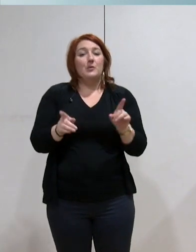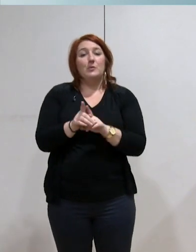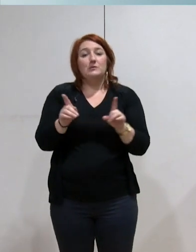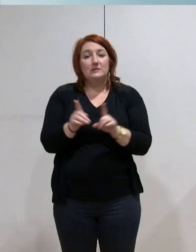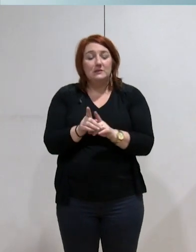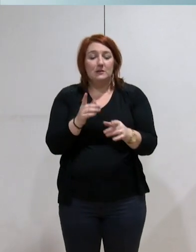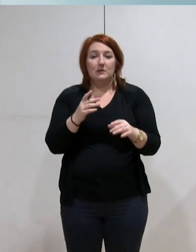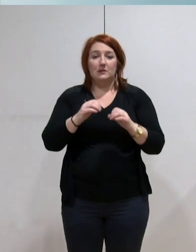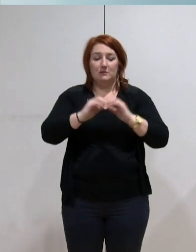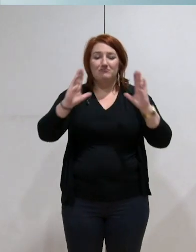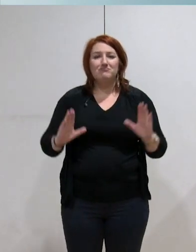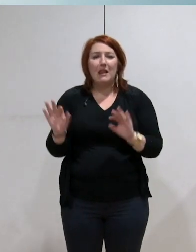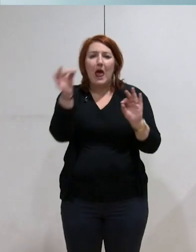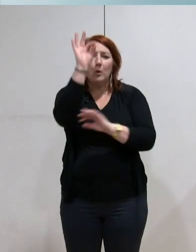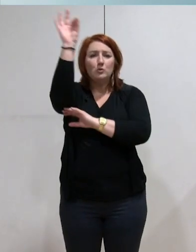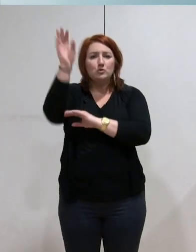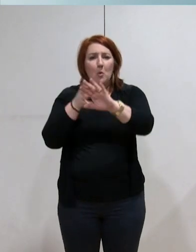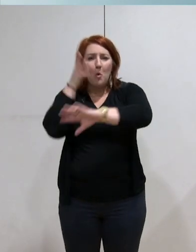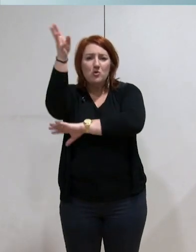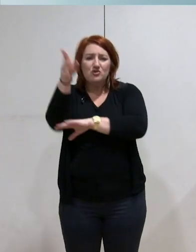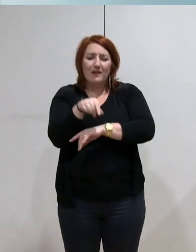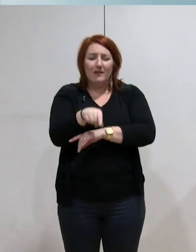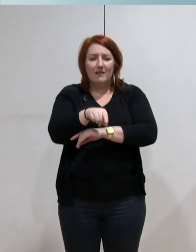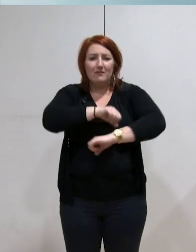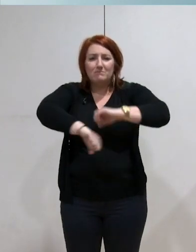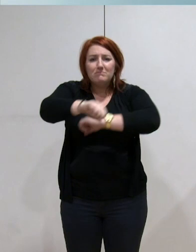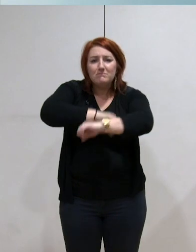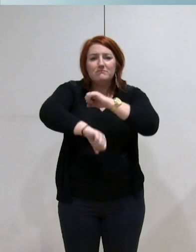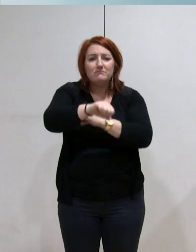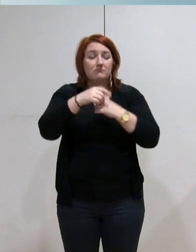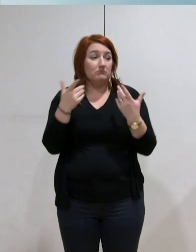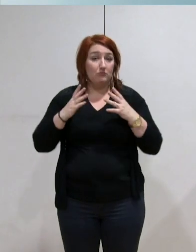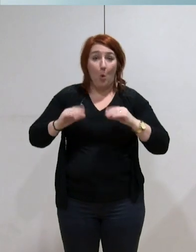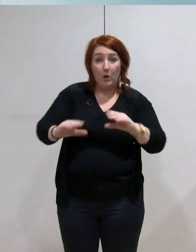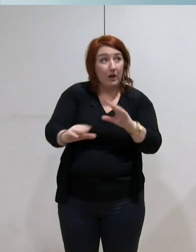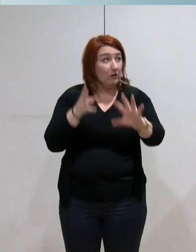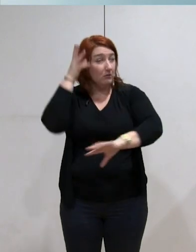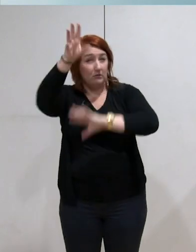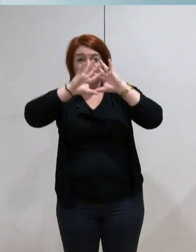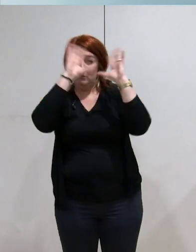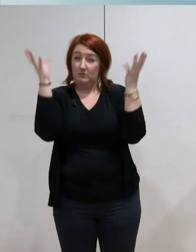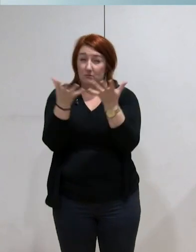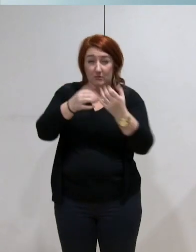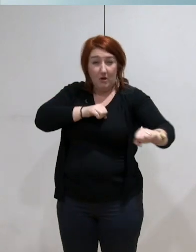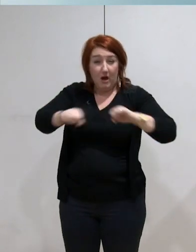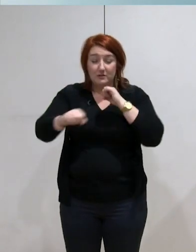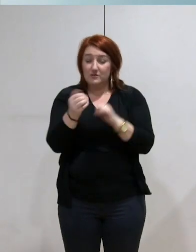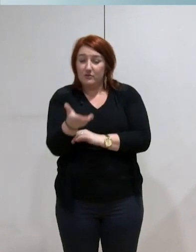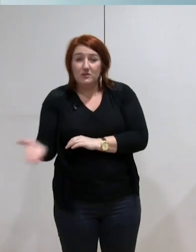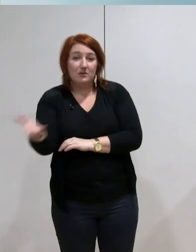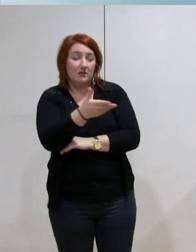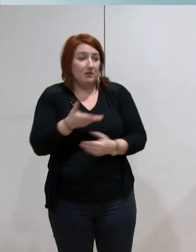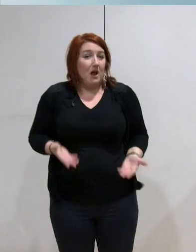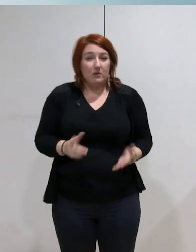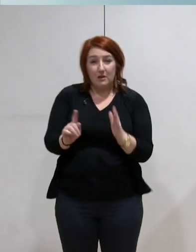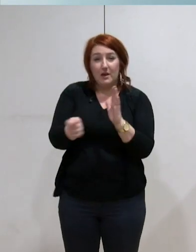projet et ces projets finalement de citoyenneté active et concrète répondent aux inquiétudes de l'époque comme il dessine un meilleur